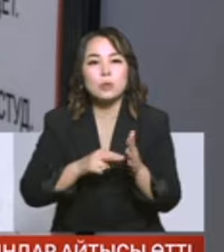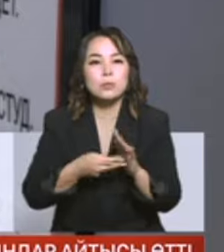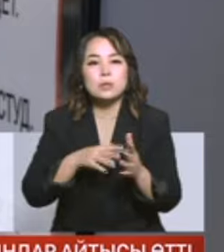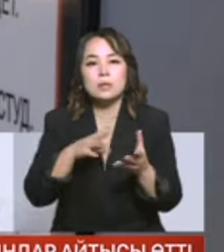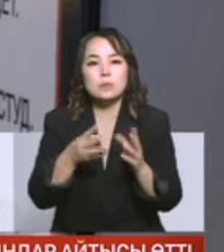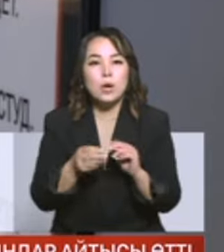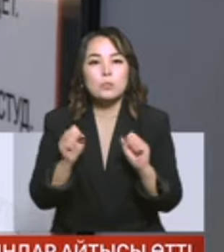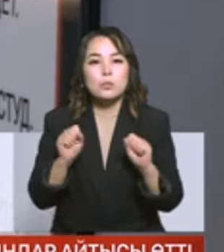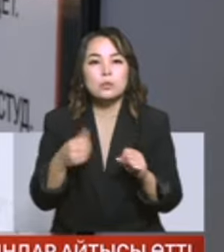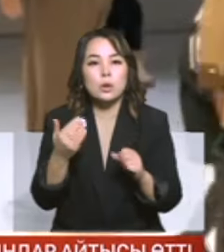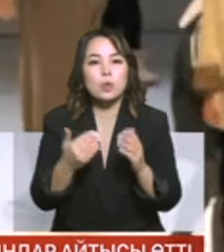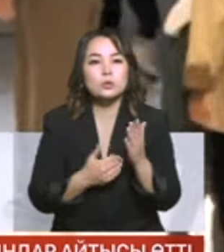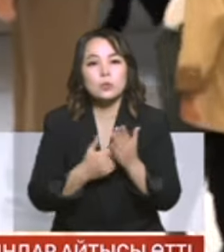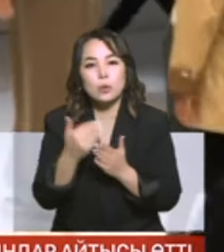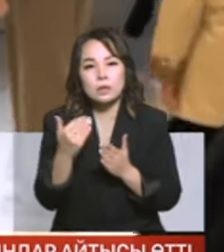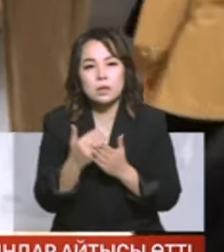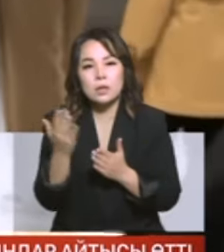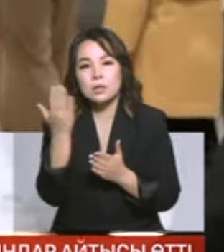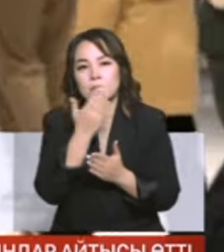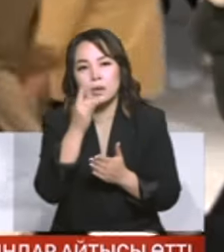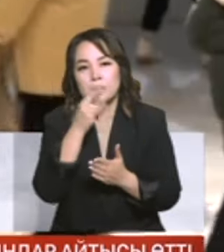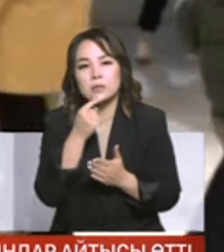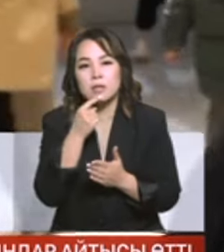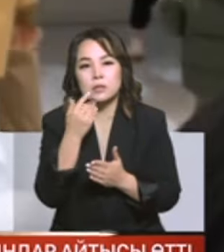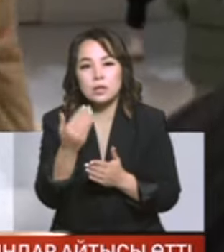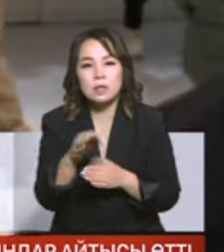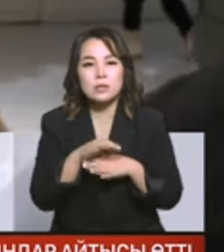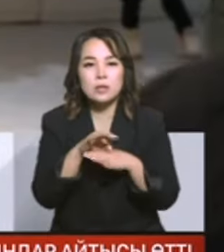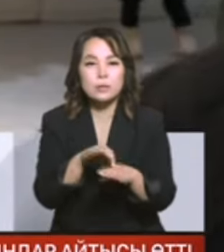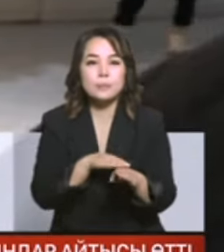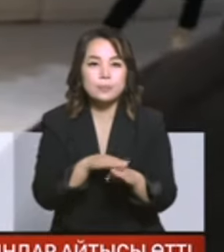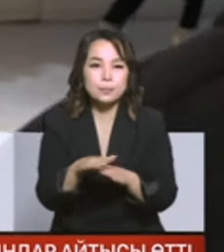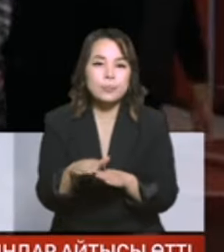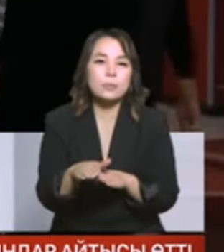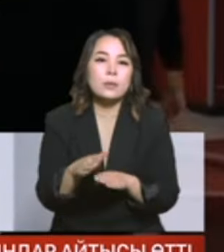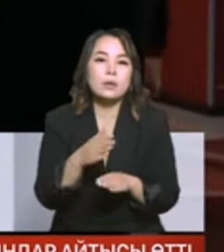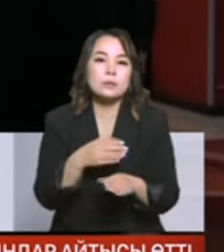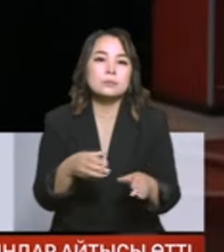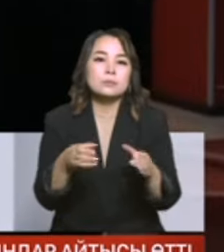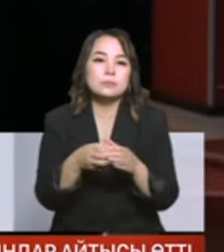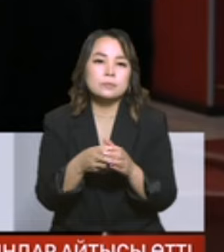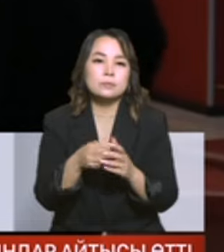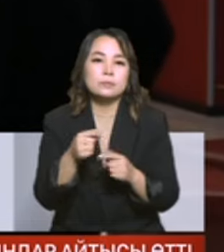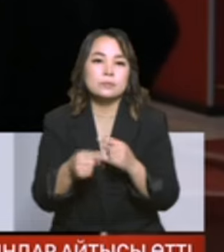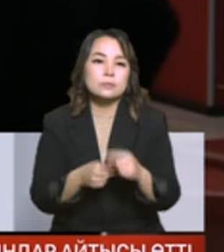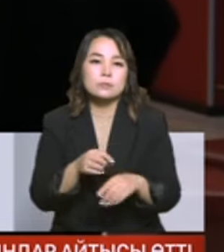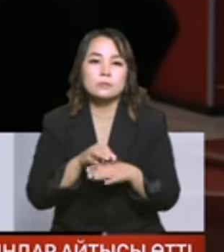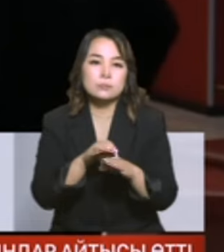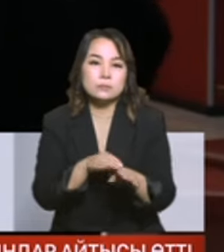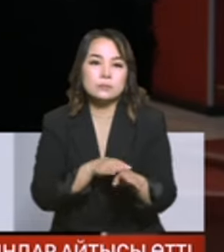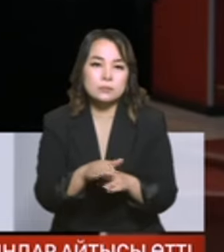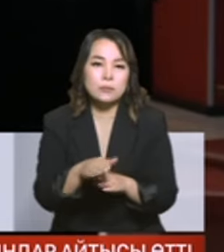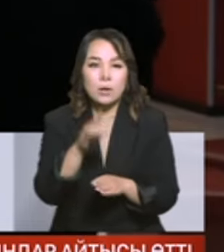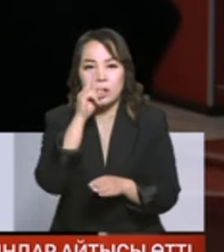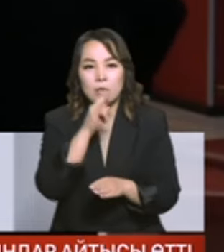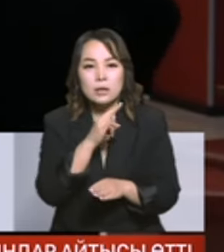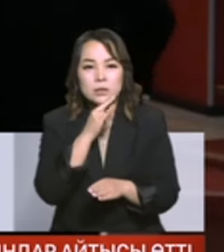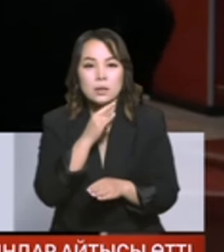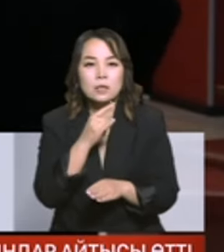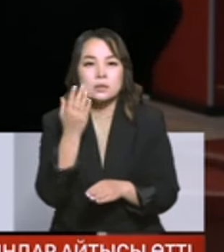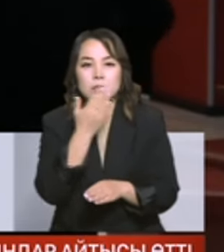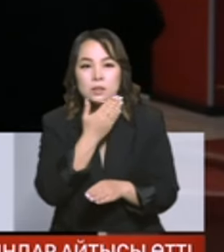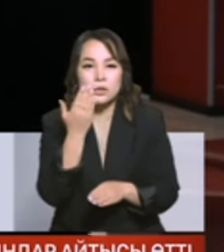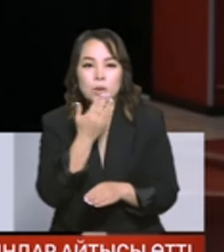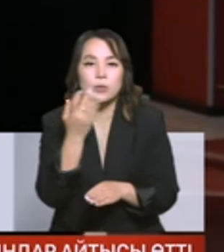жобаның мүмкіншілігі жоғары. Фильм қазақ тілді болғаннан кейін, менталитетке жатып тұрғаннан кейін, осы қазақи жерлер